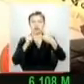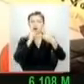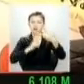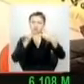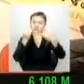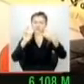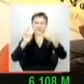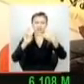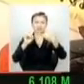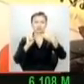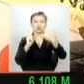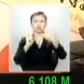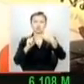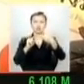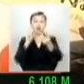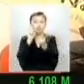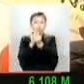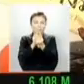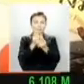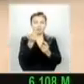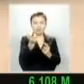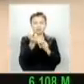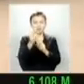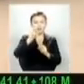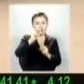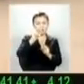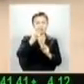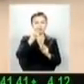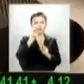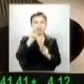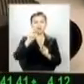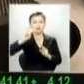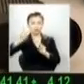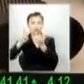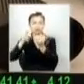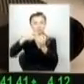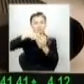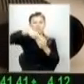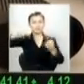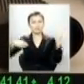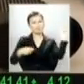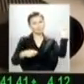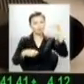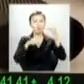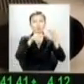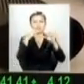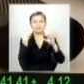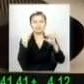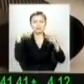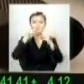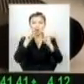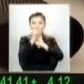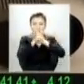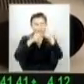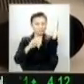คนที่ครอบครองระเบิดแบบกว้าง MK2 หรือระเบิดน้อยหนา1ลูกซุกซ่อนมาในกระบอกไม้ไผ่และสิ่งเทียมอาวุ